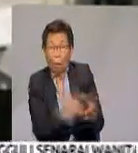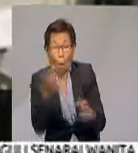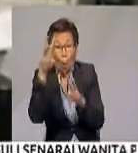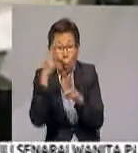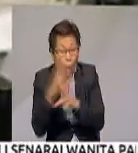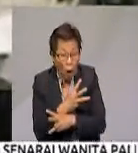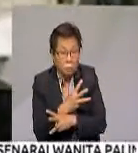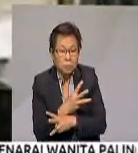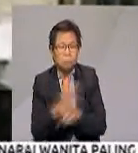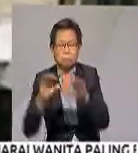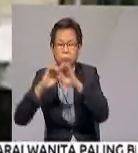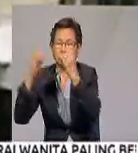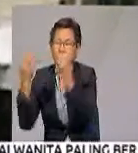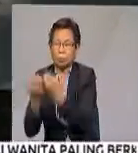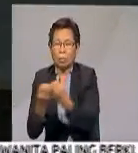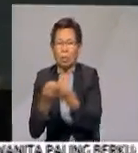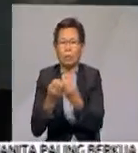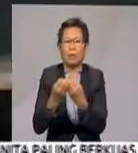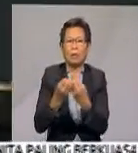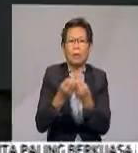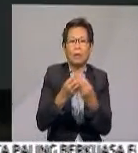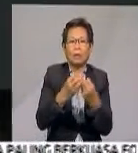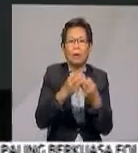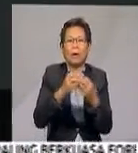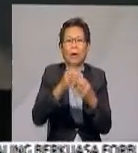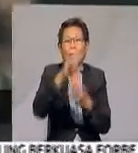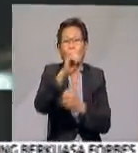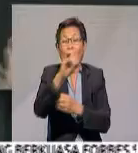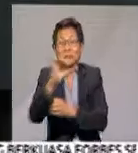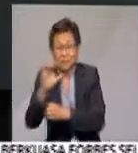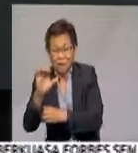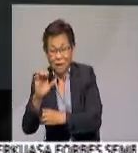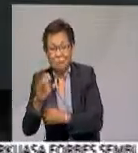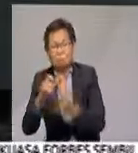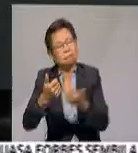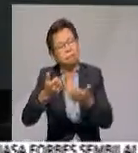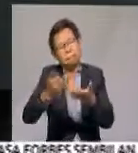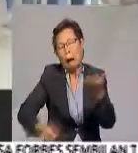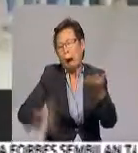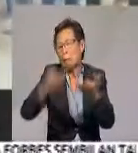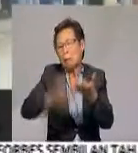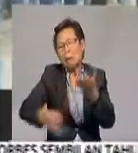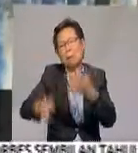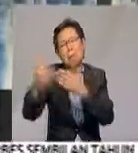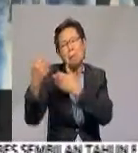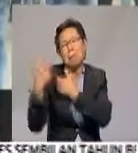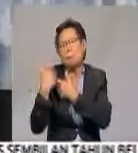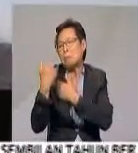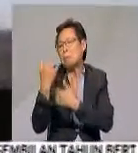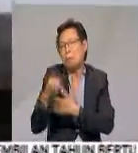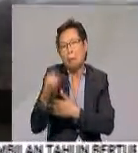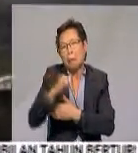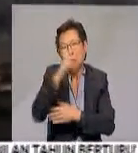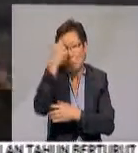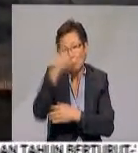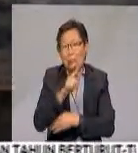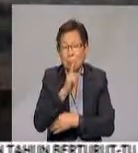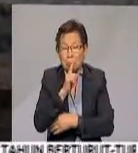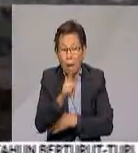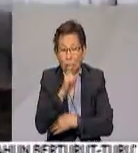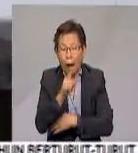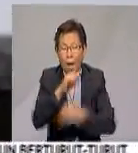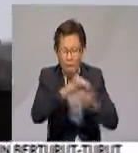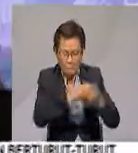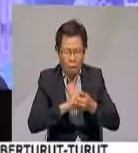apabila organisasi seperti Pertubuhan Kerjasama Islam OIC gagal memainkan peranan dalam memastikan kesepakatan